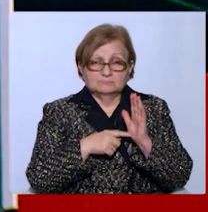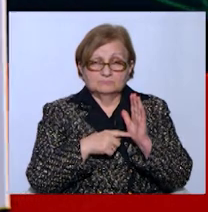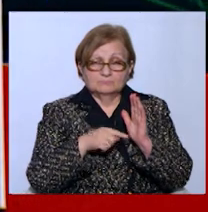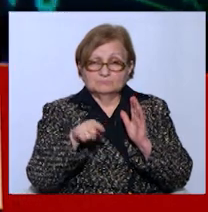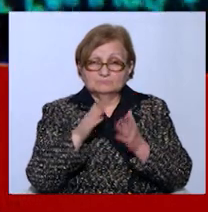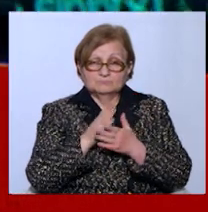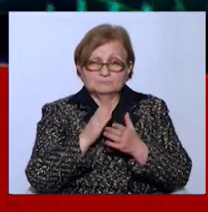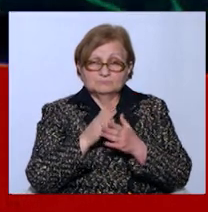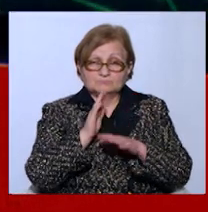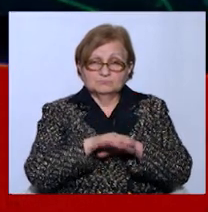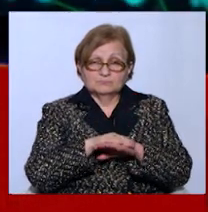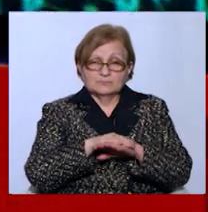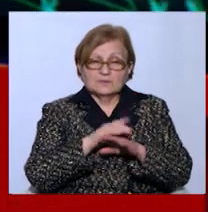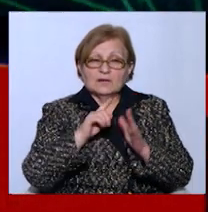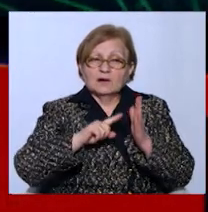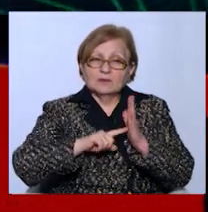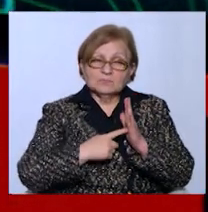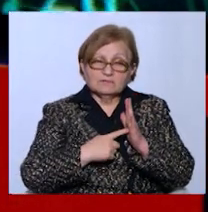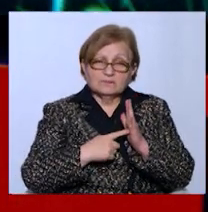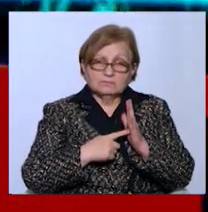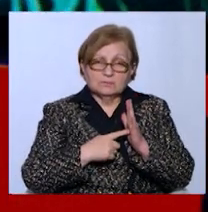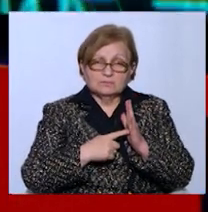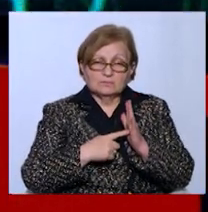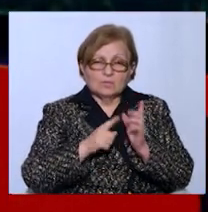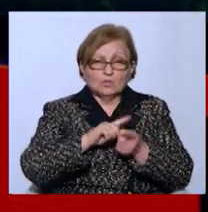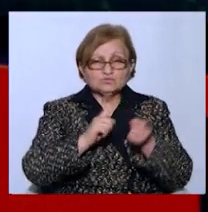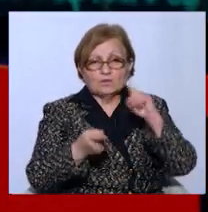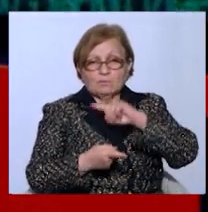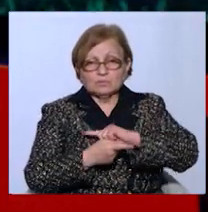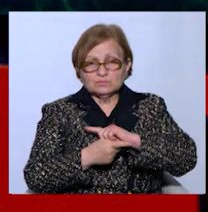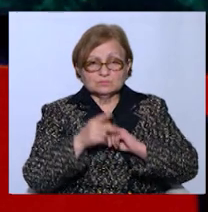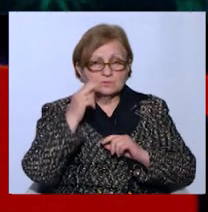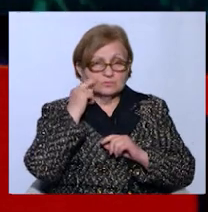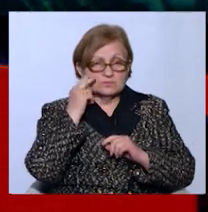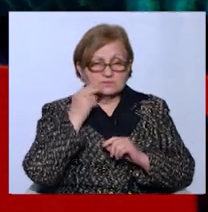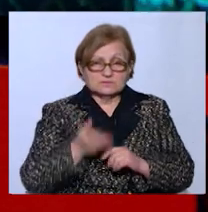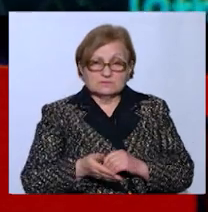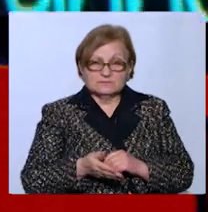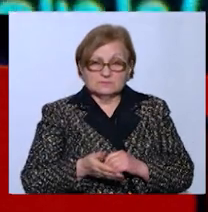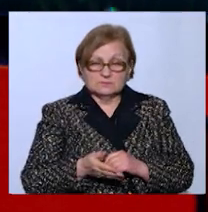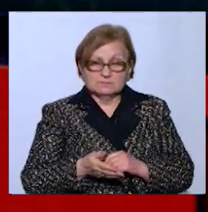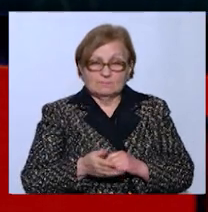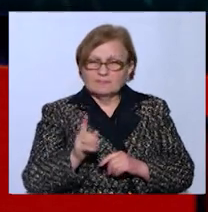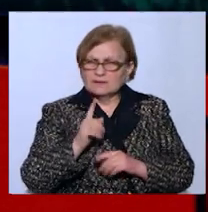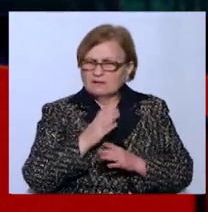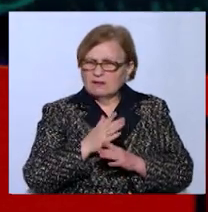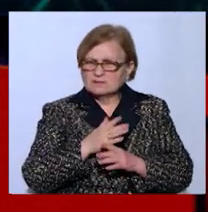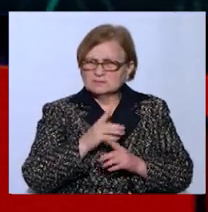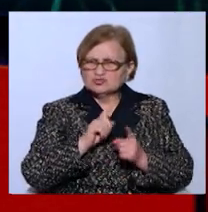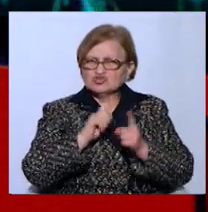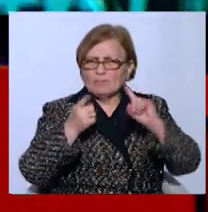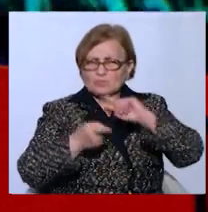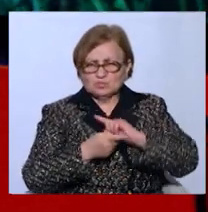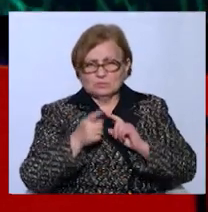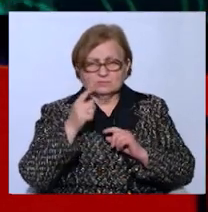ეს არის ფაქტობრივად გამრავლება შებრუნებული რიცხვი. და რა არის ახლა შებრუნებული რიცხვი? მე ვახსენე